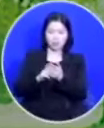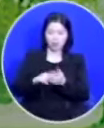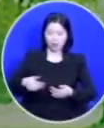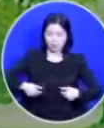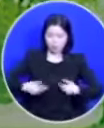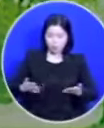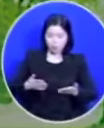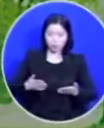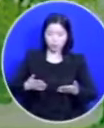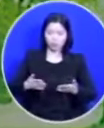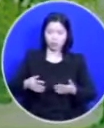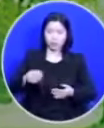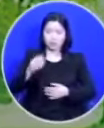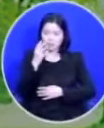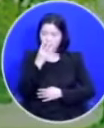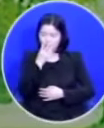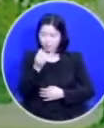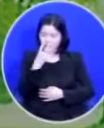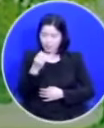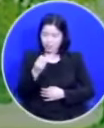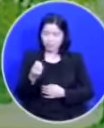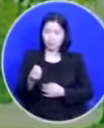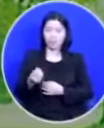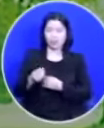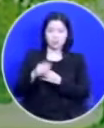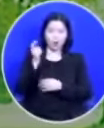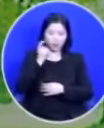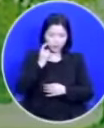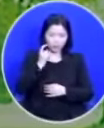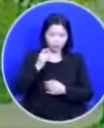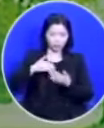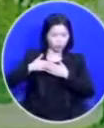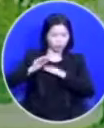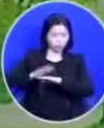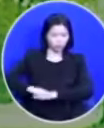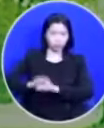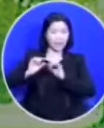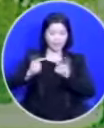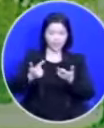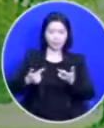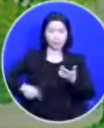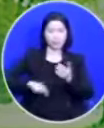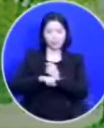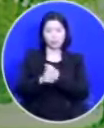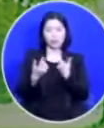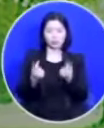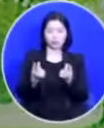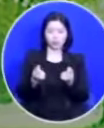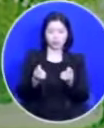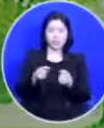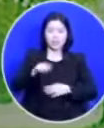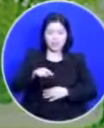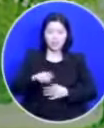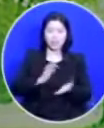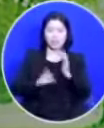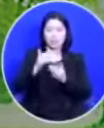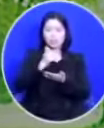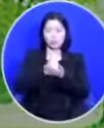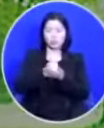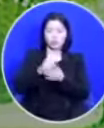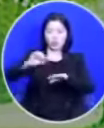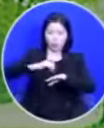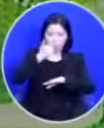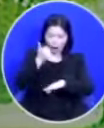쓰레기같은 거두지도 않겠다는 것입니다 그게 바로 예수님 내 마음에 주님이 5 왕대 심 입니다 여러분이 이렇게